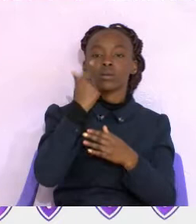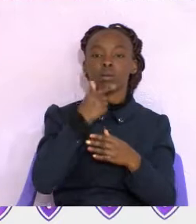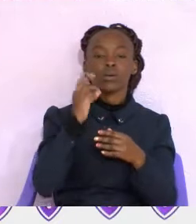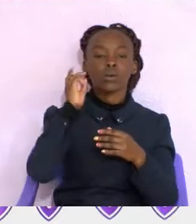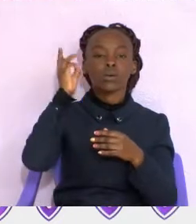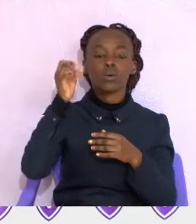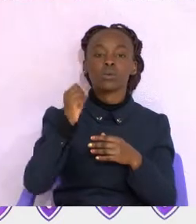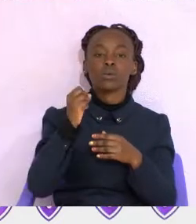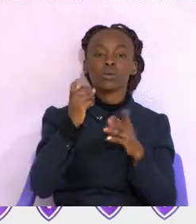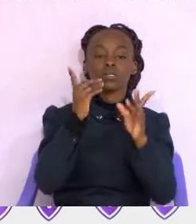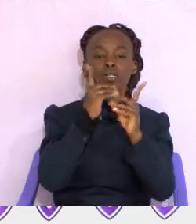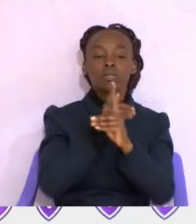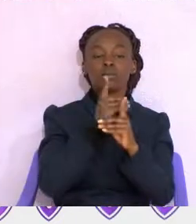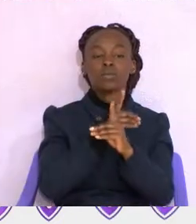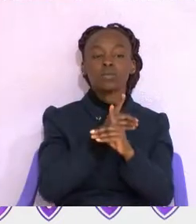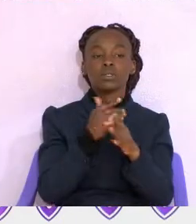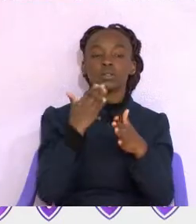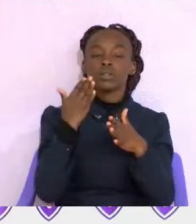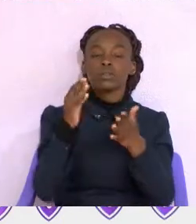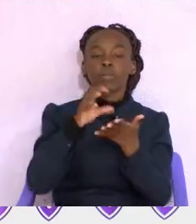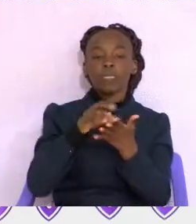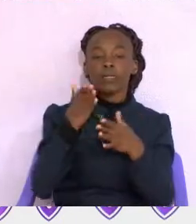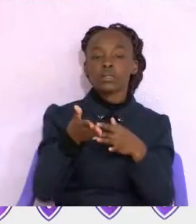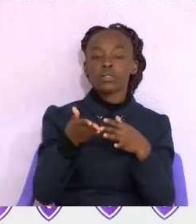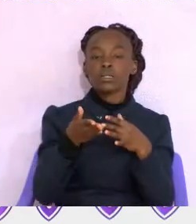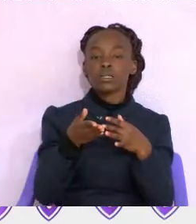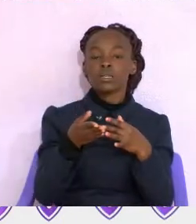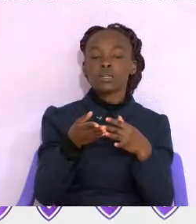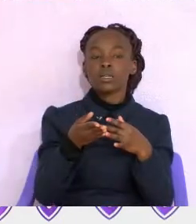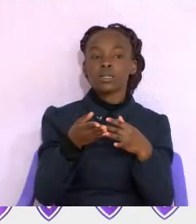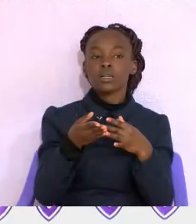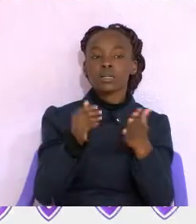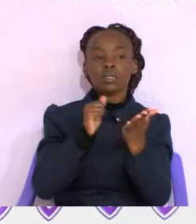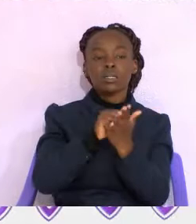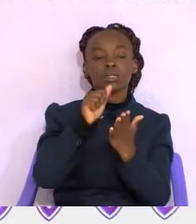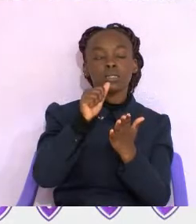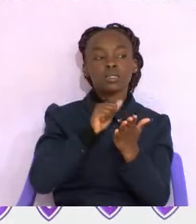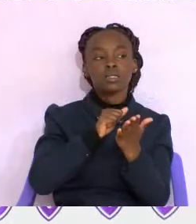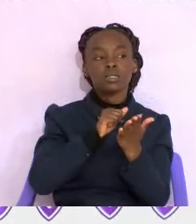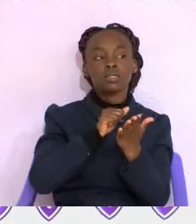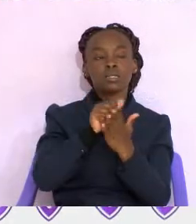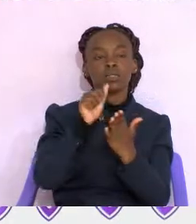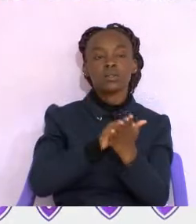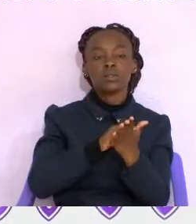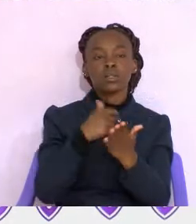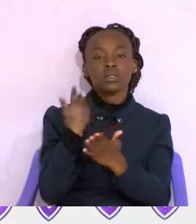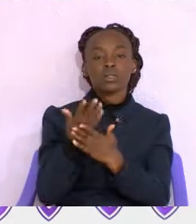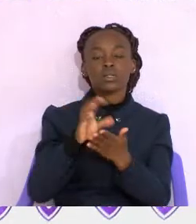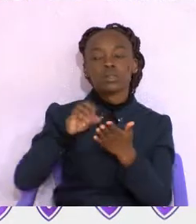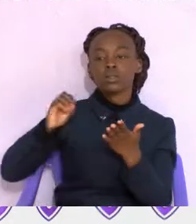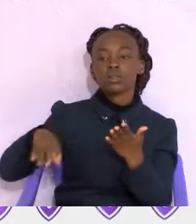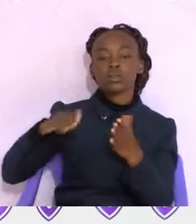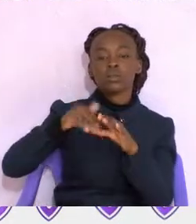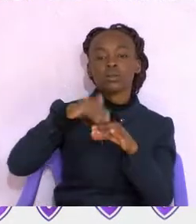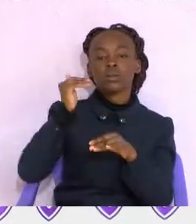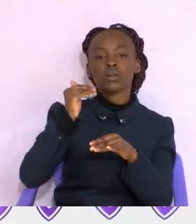Hali ilikuwa ya uharibifu, wapendwa. Si kwamba mambo haikuwa, vitu zilikuwa zinatupwa nje. Hawakukuwa wanajua kama